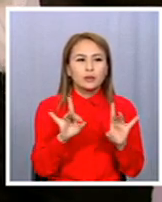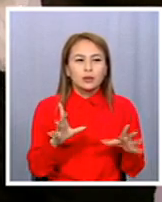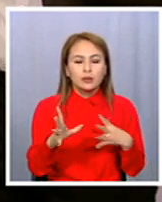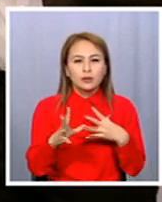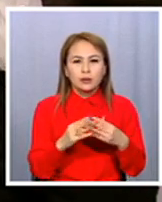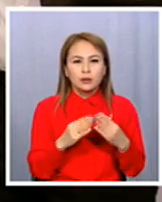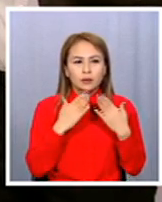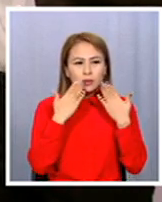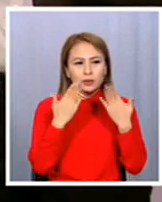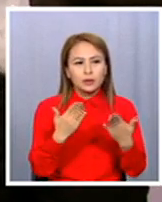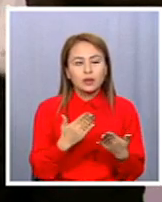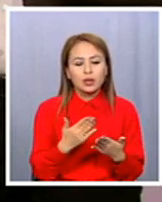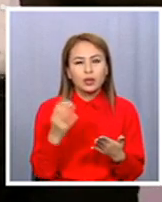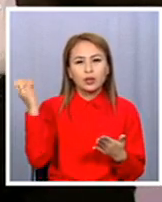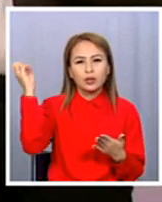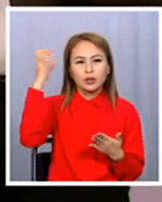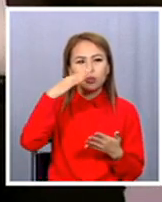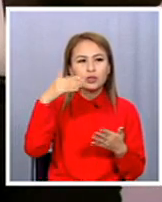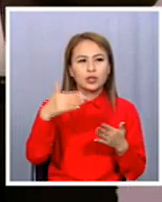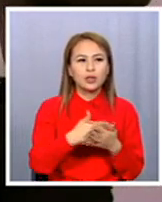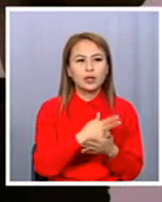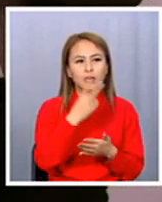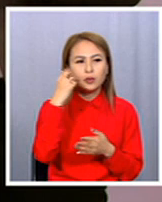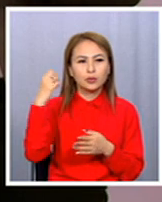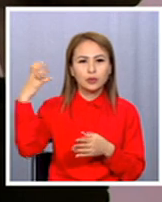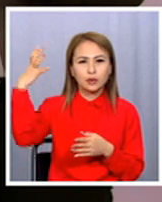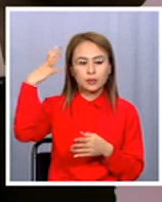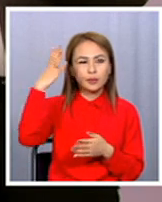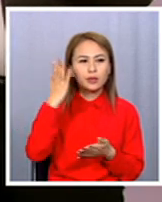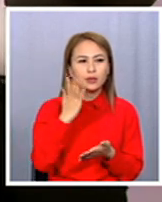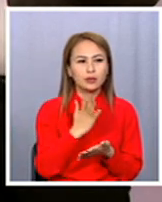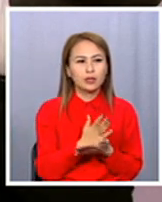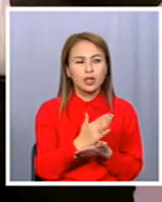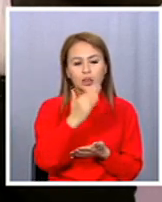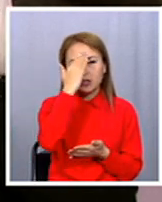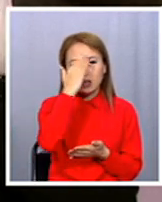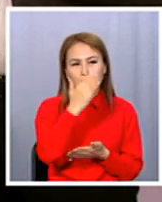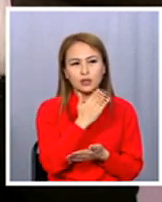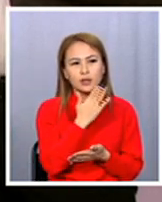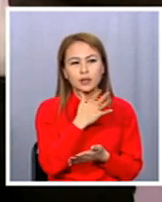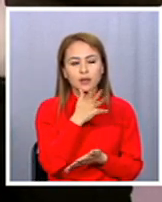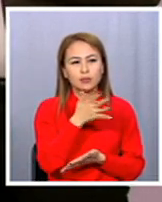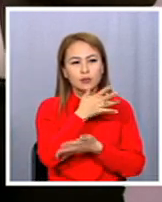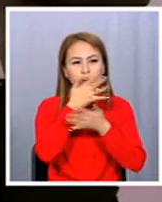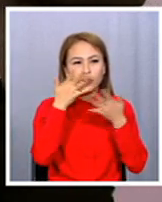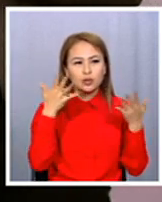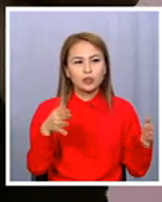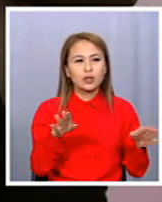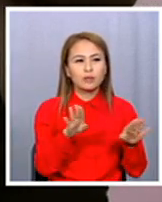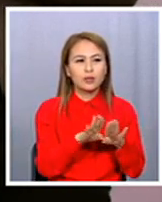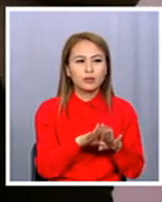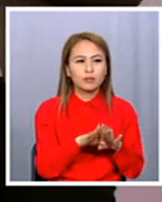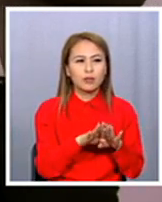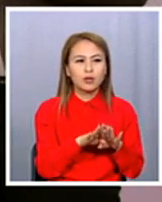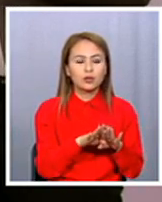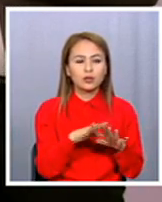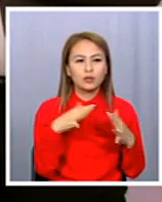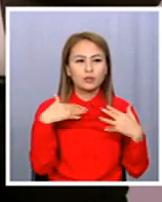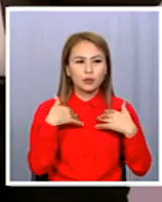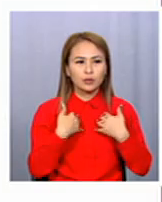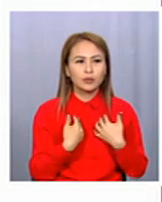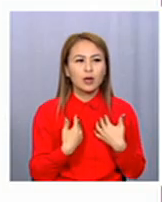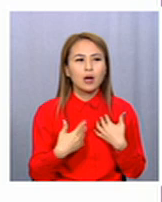оқиық. Күн жаңағаны көтеріп келеді. Жазғы тұр кең пейіл дүние шыққам алынып, маужырап